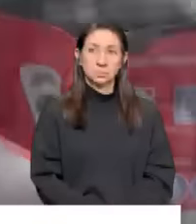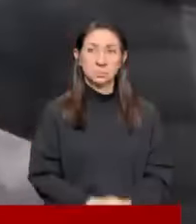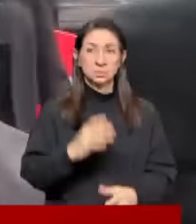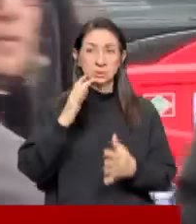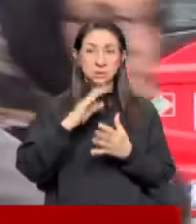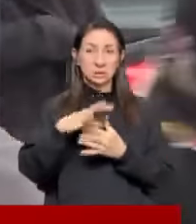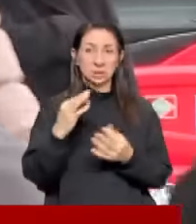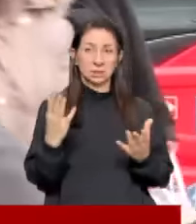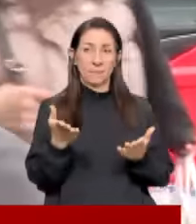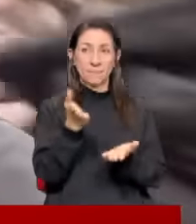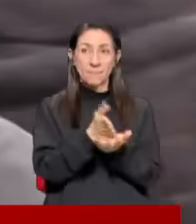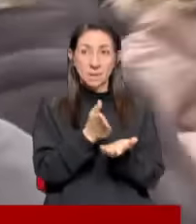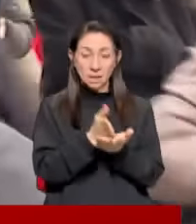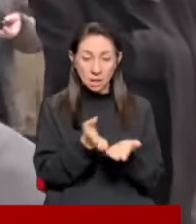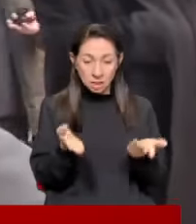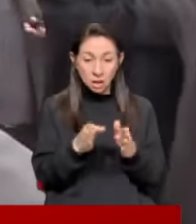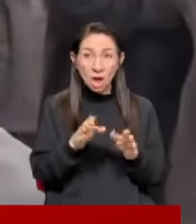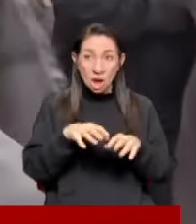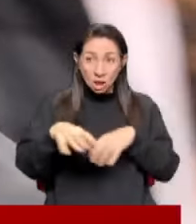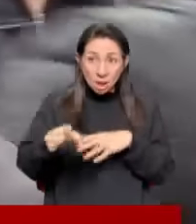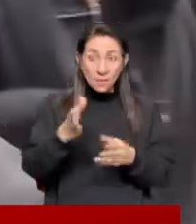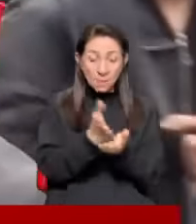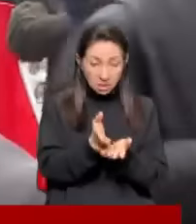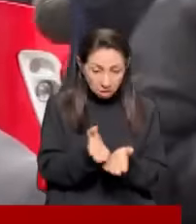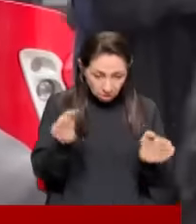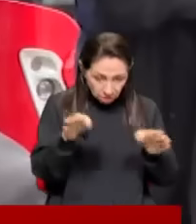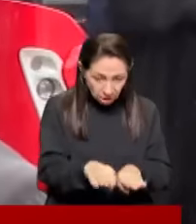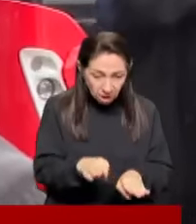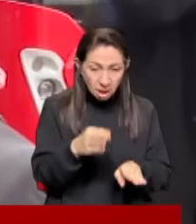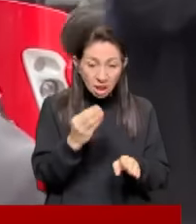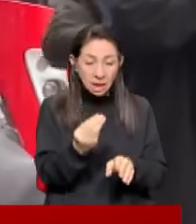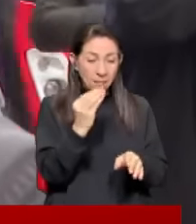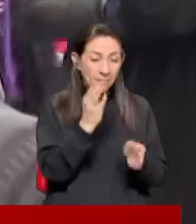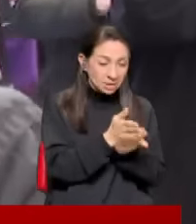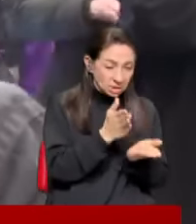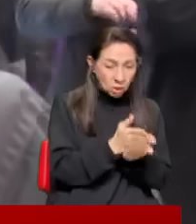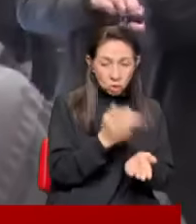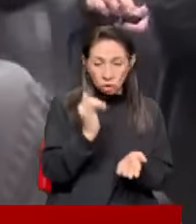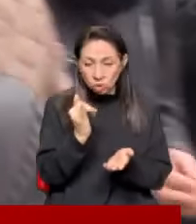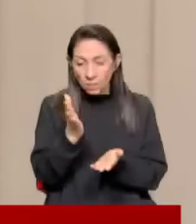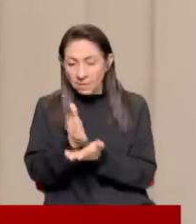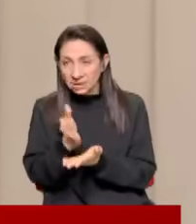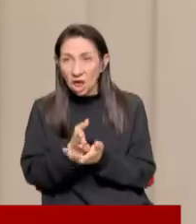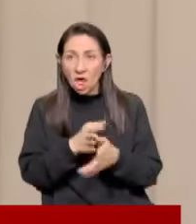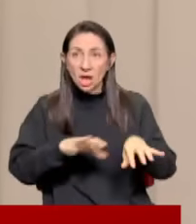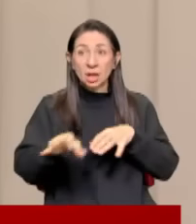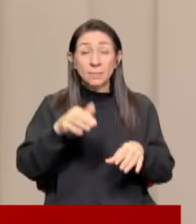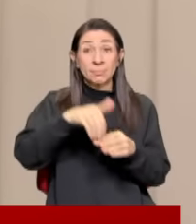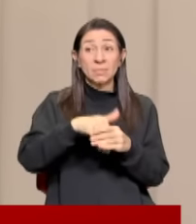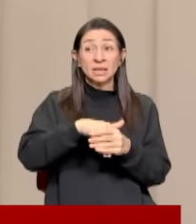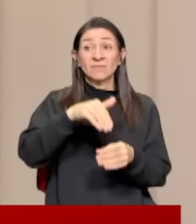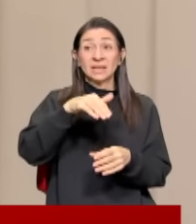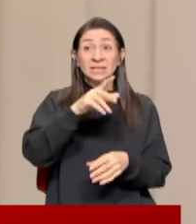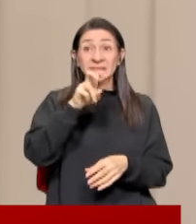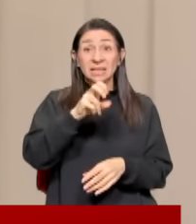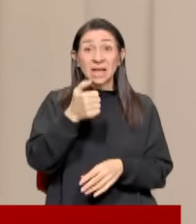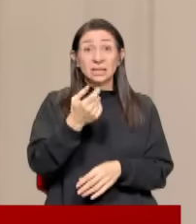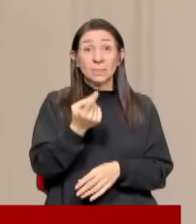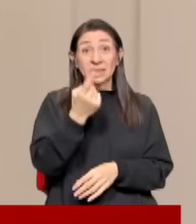İnsanları zaten mezara koymadan ayırdılar. Bir de mezara koydukları zaman iyi mezar, kötü mezar, her şeyi ayırdılar. Vekil öldüğünde